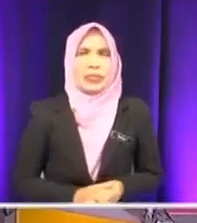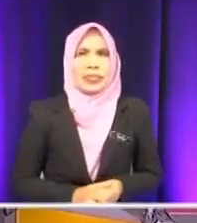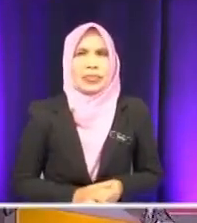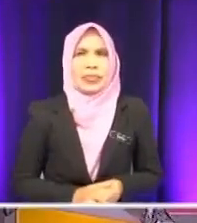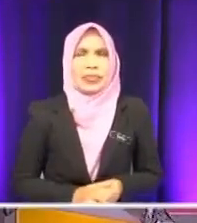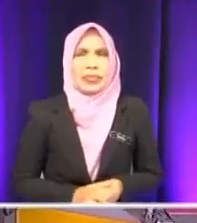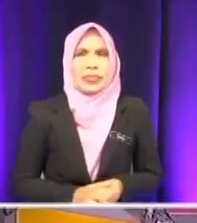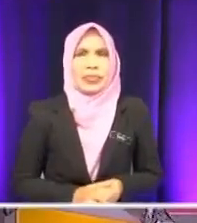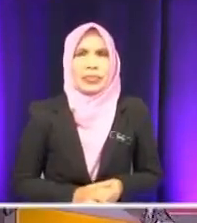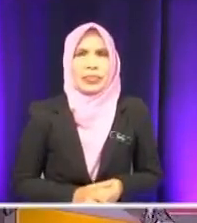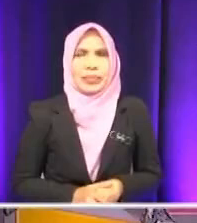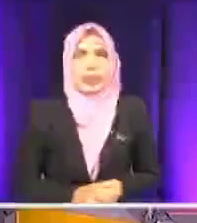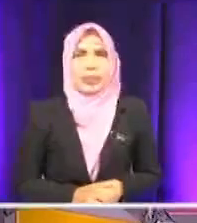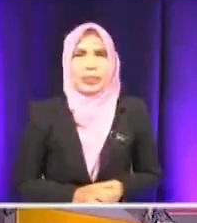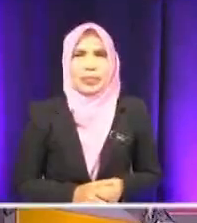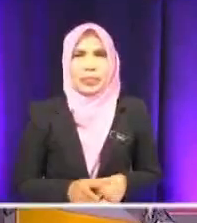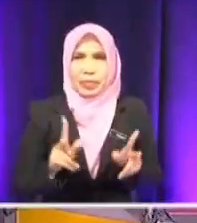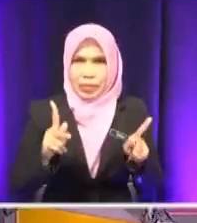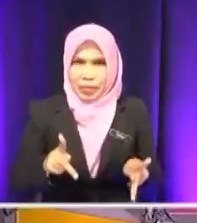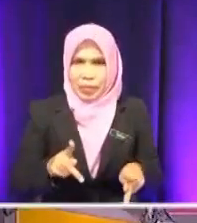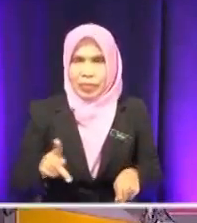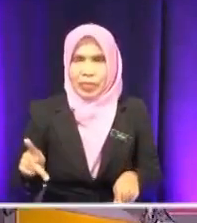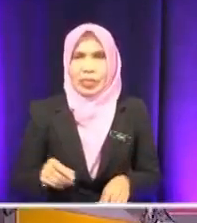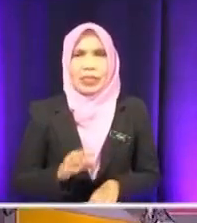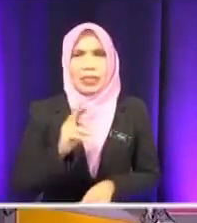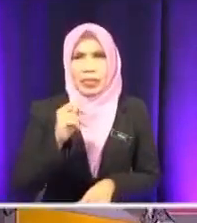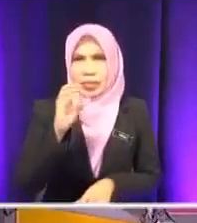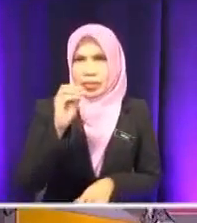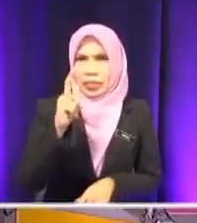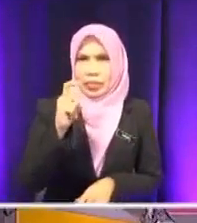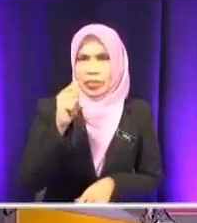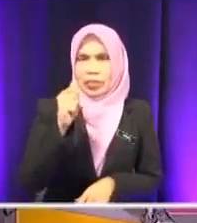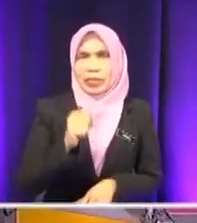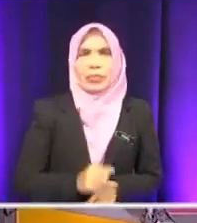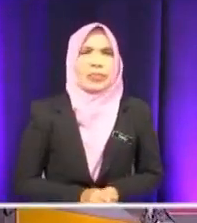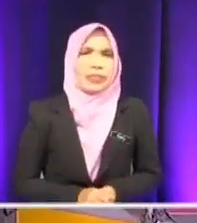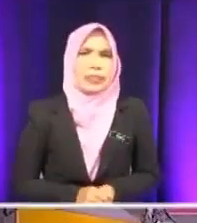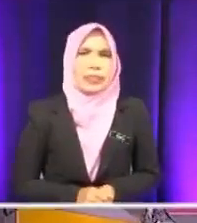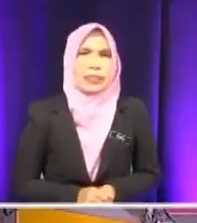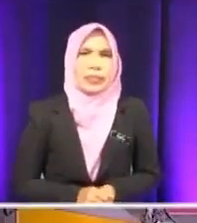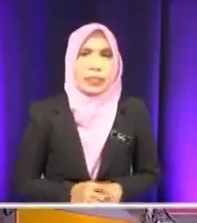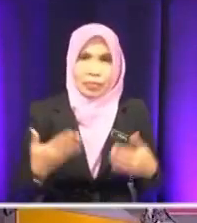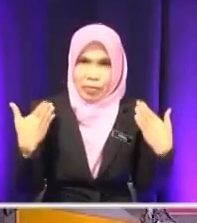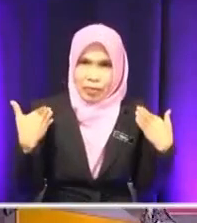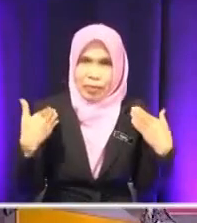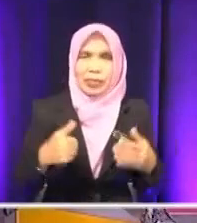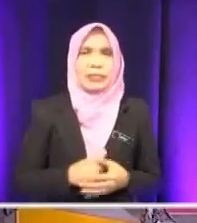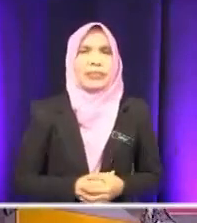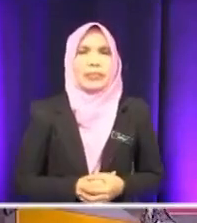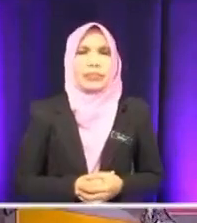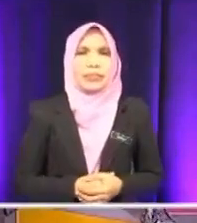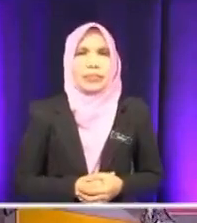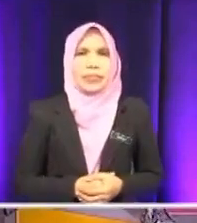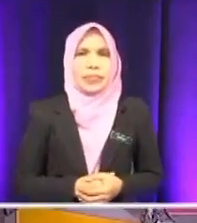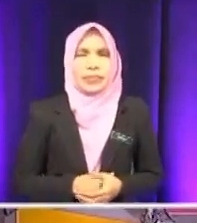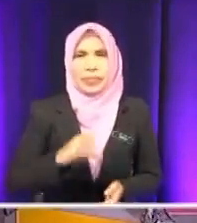begitu Jadi pastikan nota-nota itu diisi jadi dalam memberikan Teknik ini teknik kejutan ini